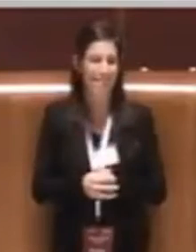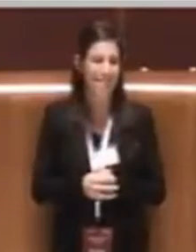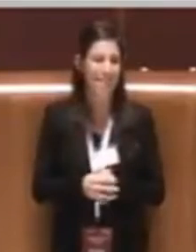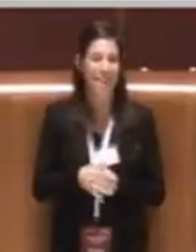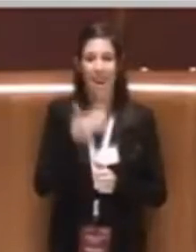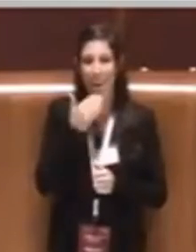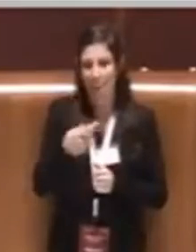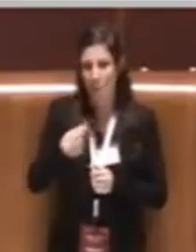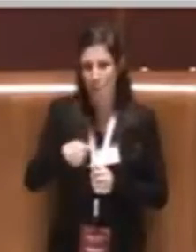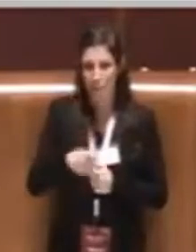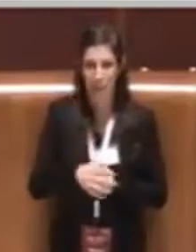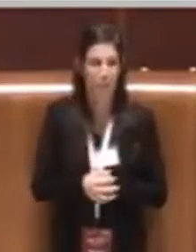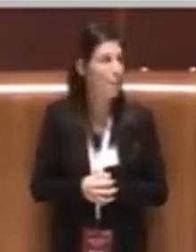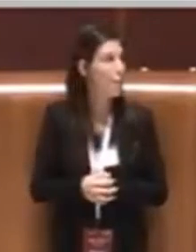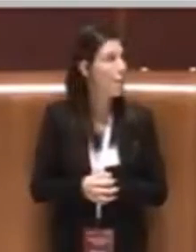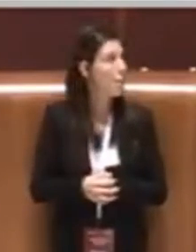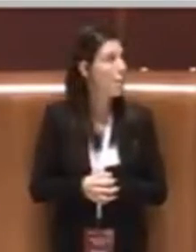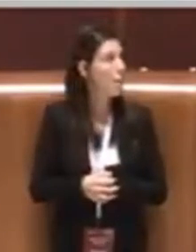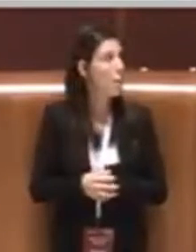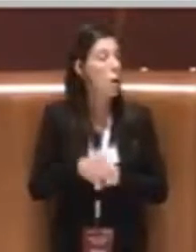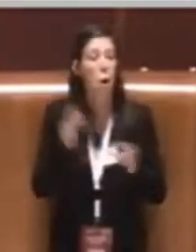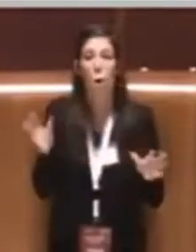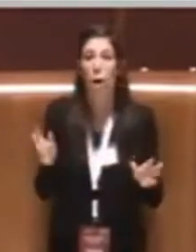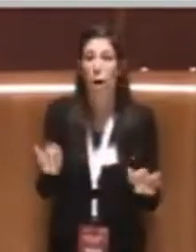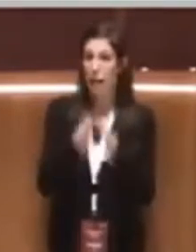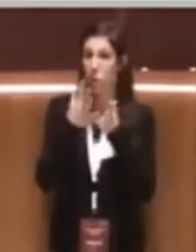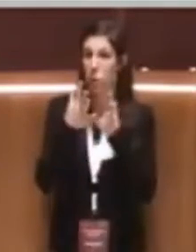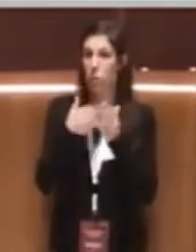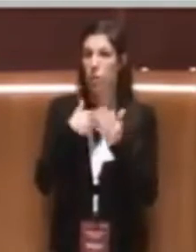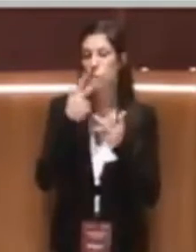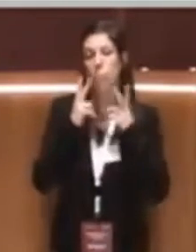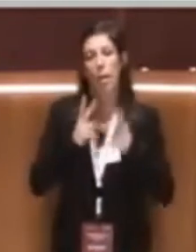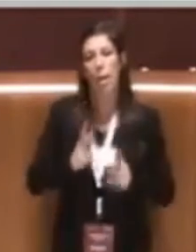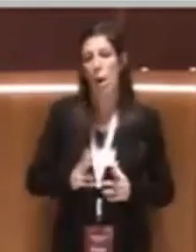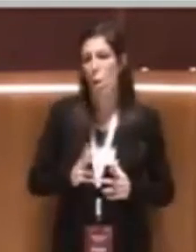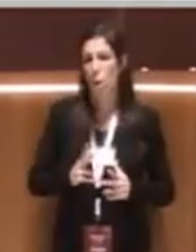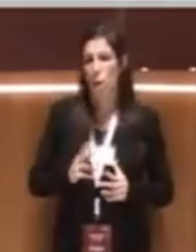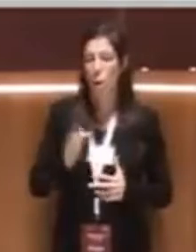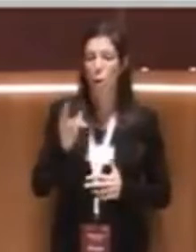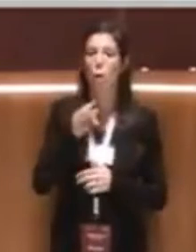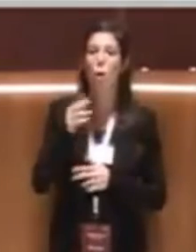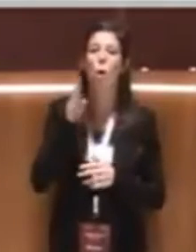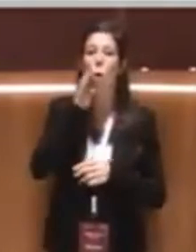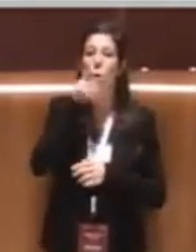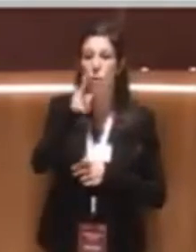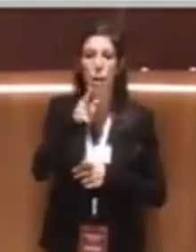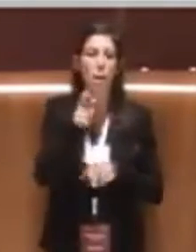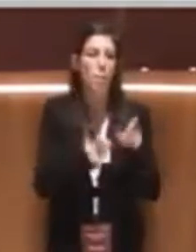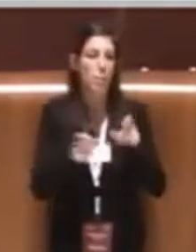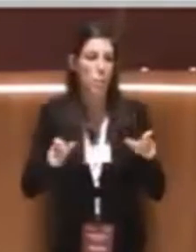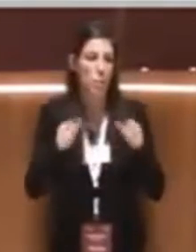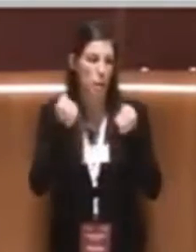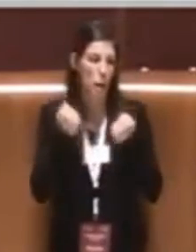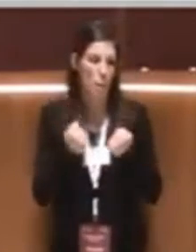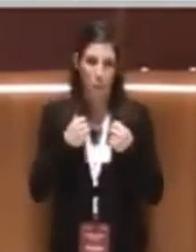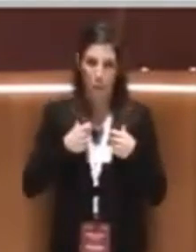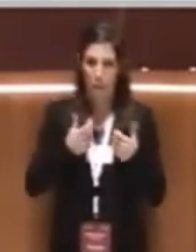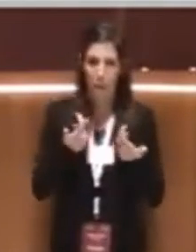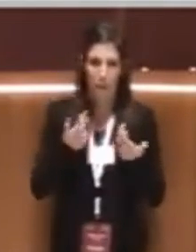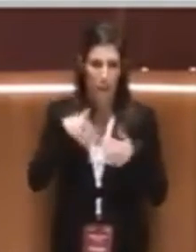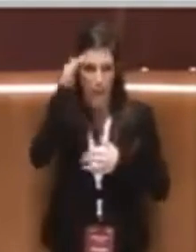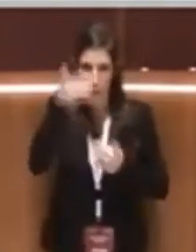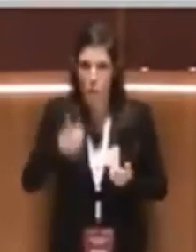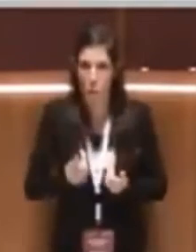Grazie Presidente. Allora, io colgo l'occasione per rassicurare il consigliere Figliomeni, ma anche i cittadini che ci ascoltano, e per anticipare un